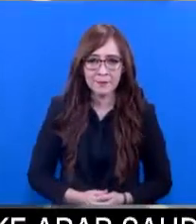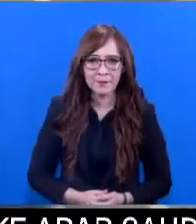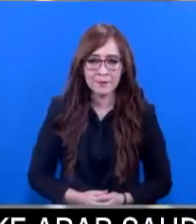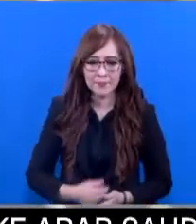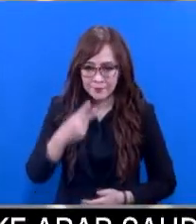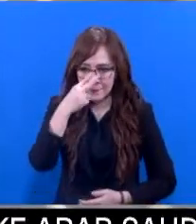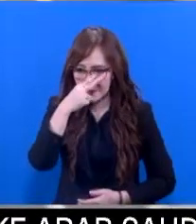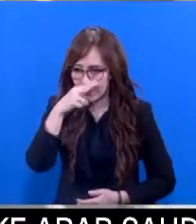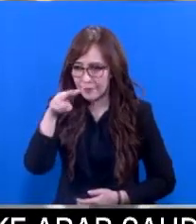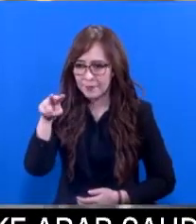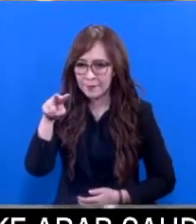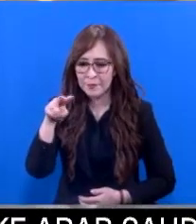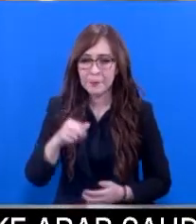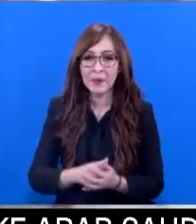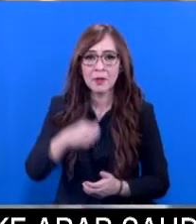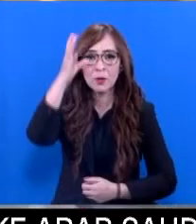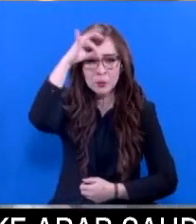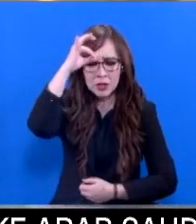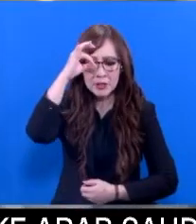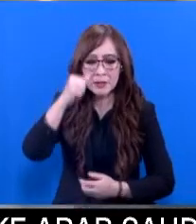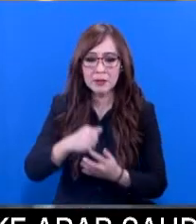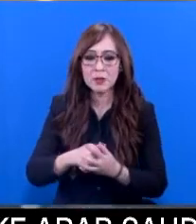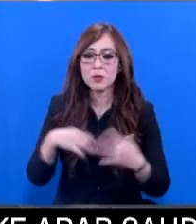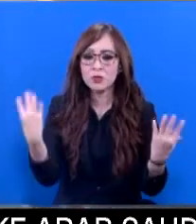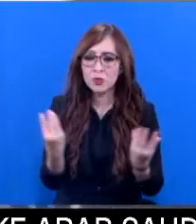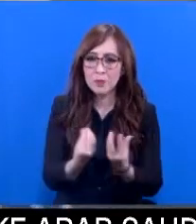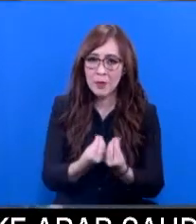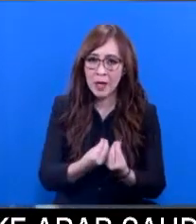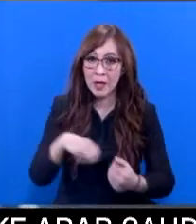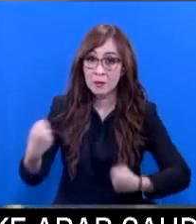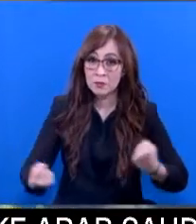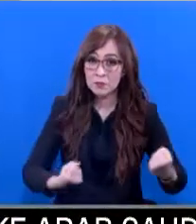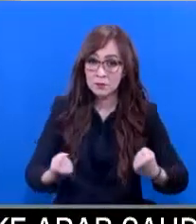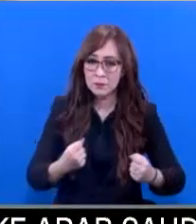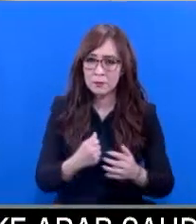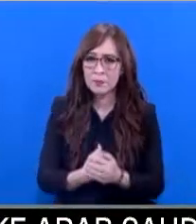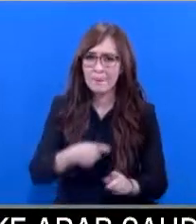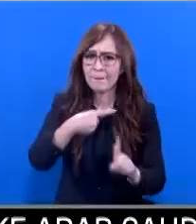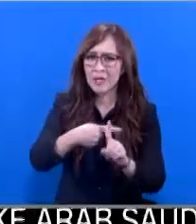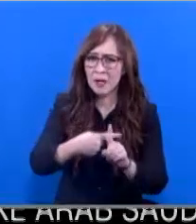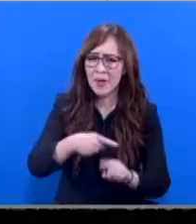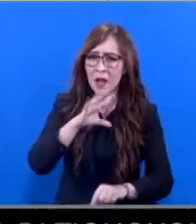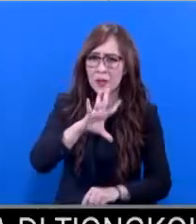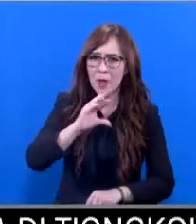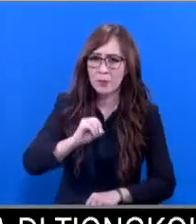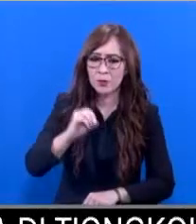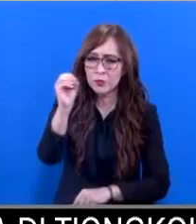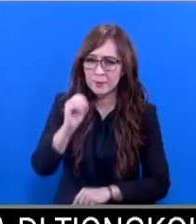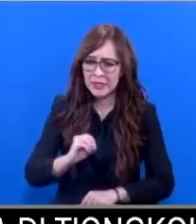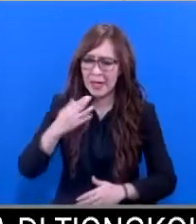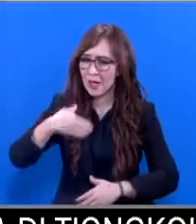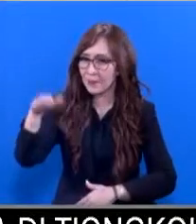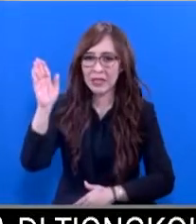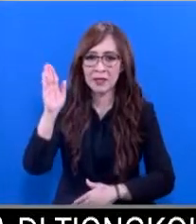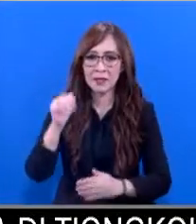Pantauan Traffic Management Center Polres Bogor, jumlah kendaraan dari arah Jakarta meningkat lebih dari 50%. Akibatnya